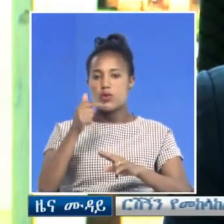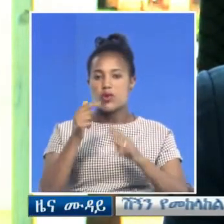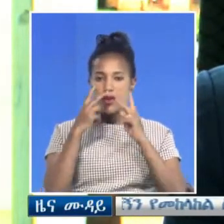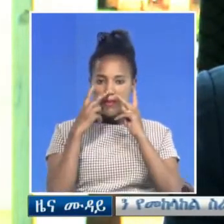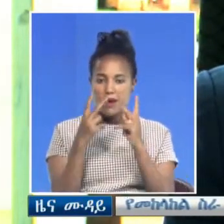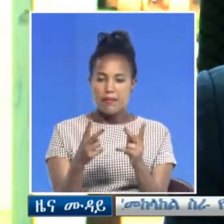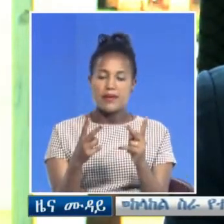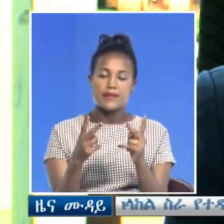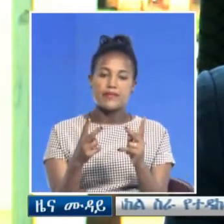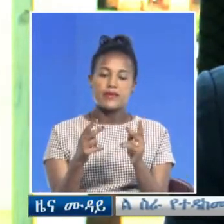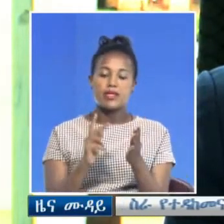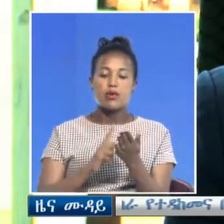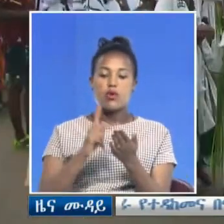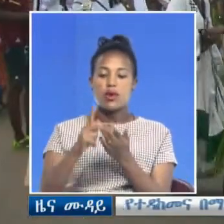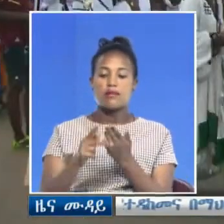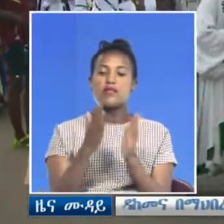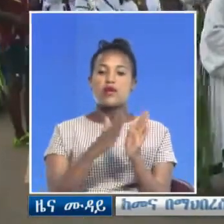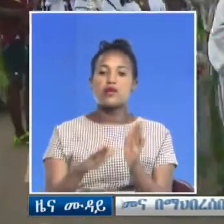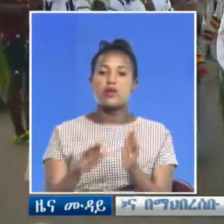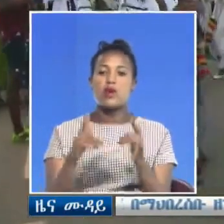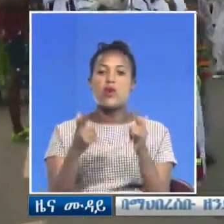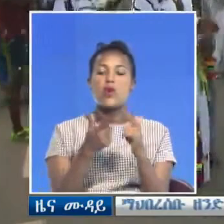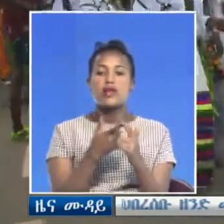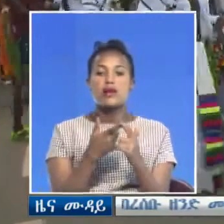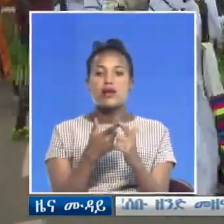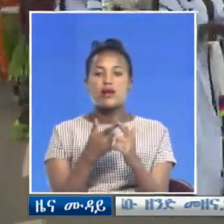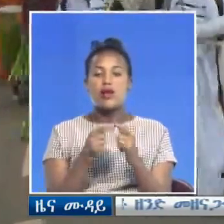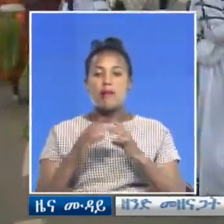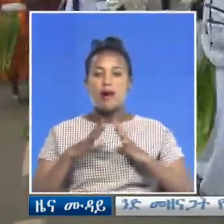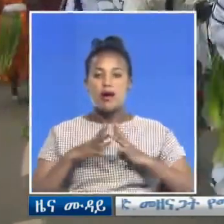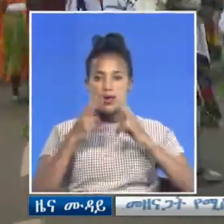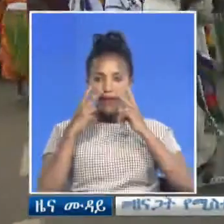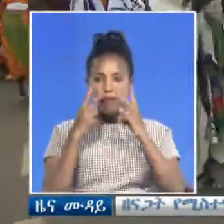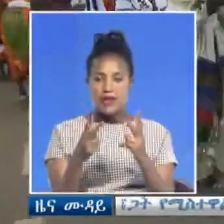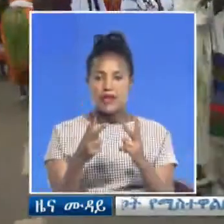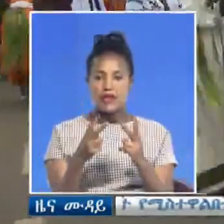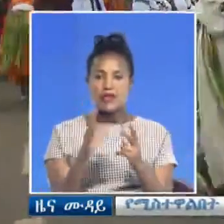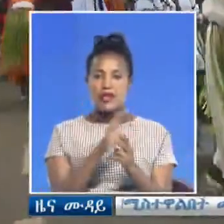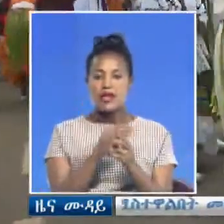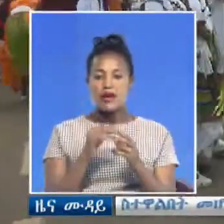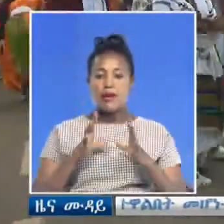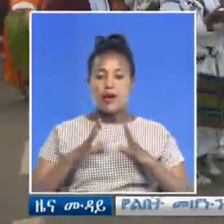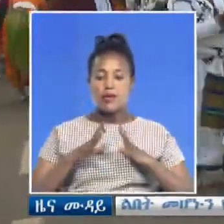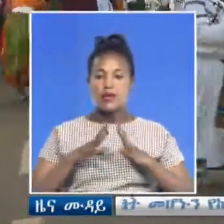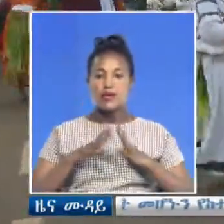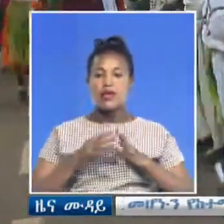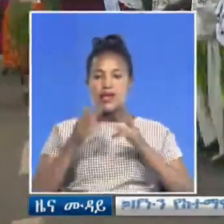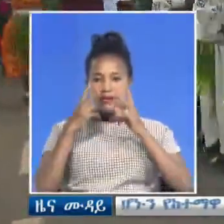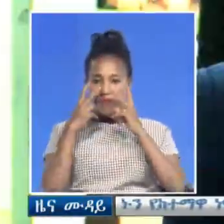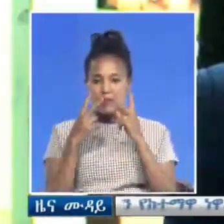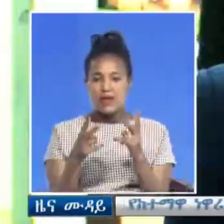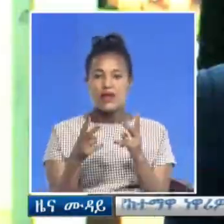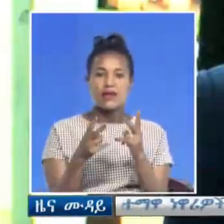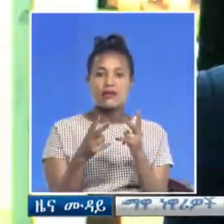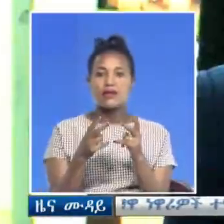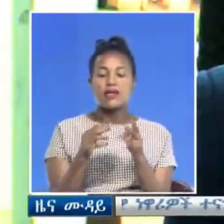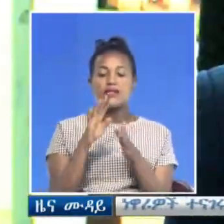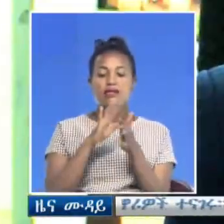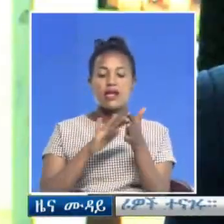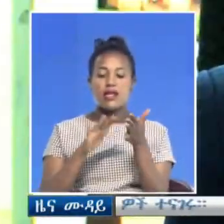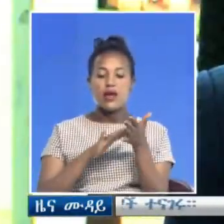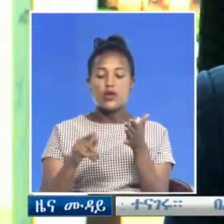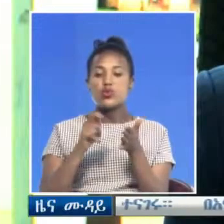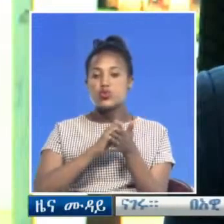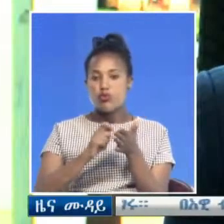የሚያይበት ፕሮግራም ተዘጋጅቷል። ሁለተኛ በዓሉን የሚመለከት እና ባህሉን የሚመለከት የጥናታዊ